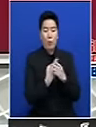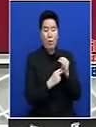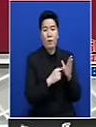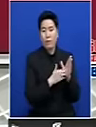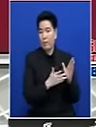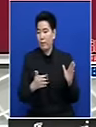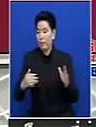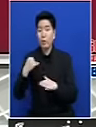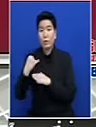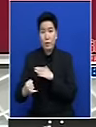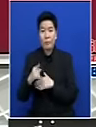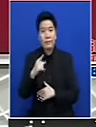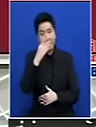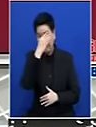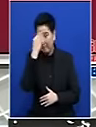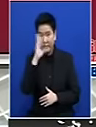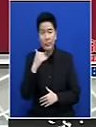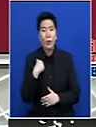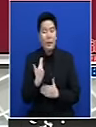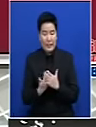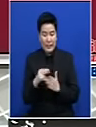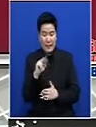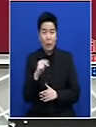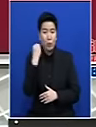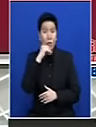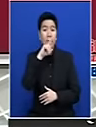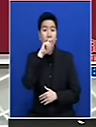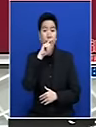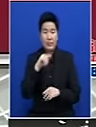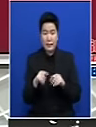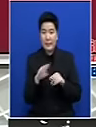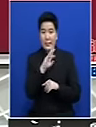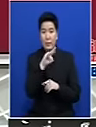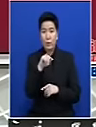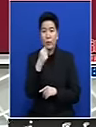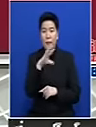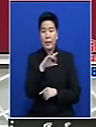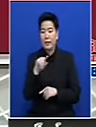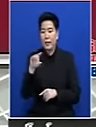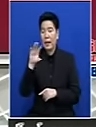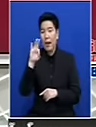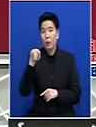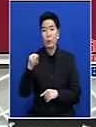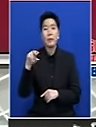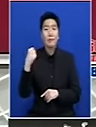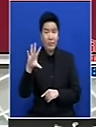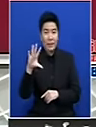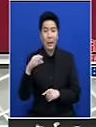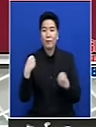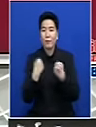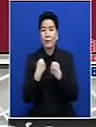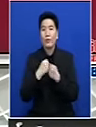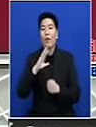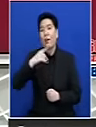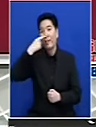จนคู่สุดท้ายอย่าลืมตัวรายการนะครับเรามีนัดกันทุกวันอาทิตย์เวลา 1:15 ถึง 3:15 กับคมชลึกศึกมวยไทย